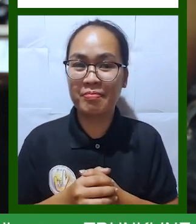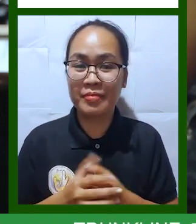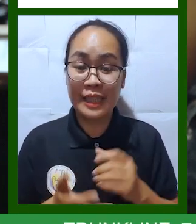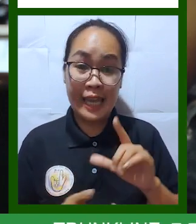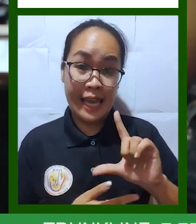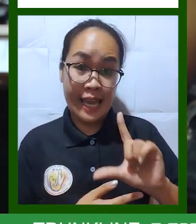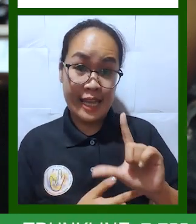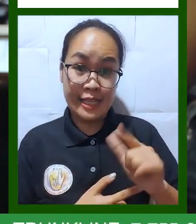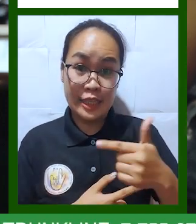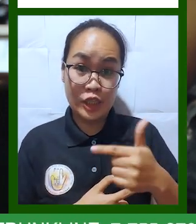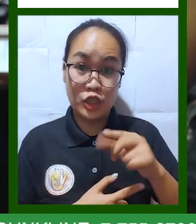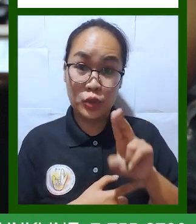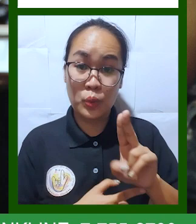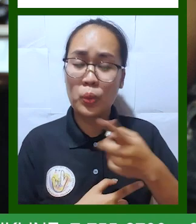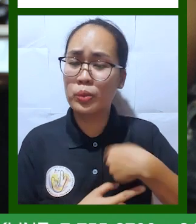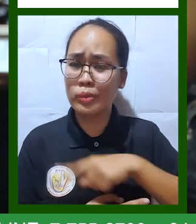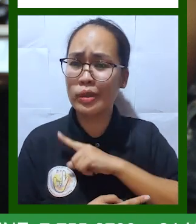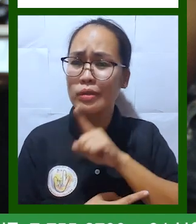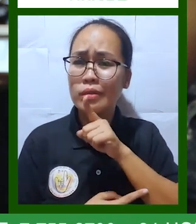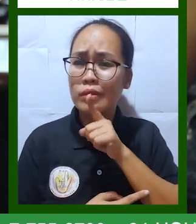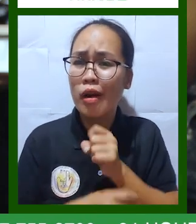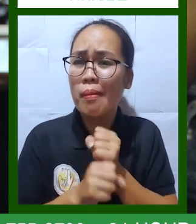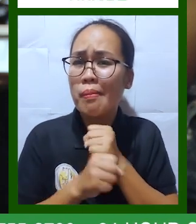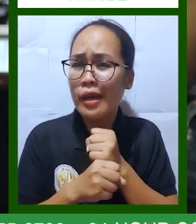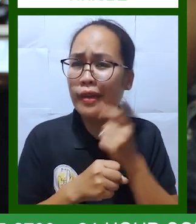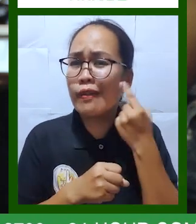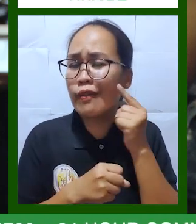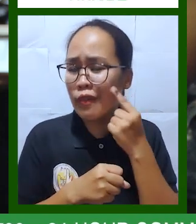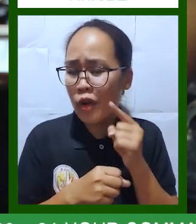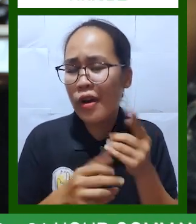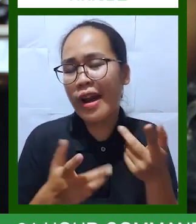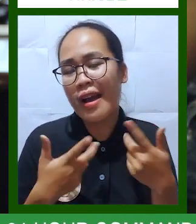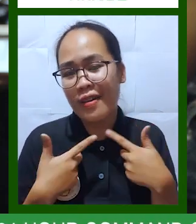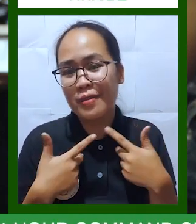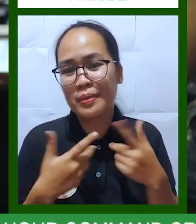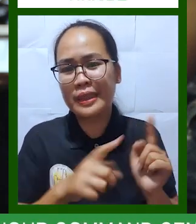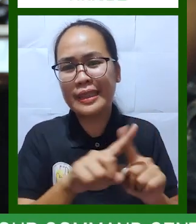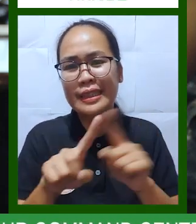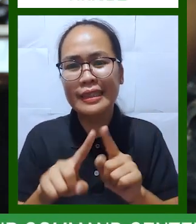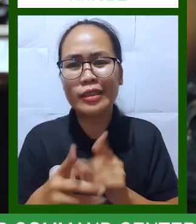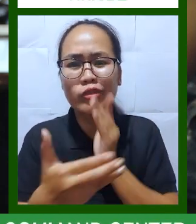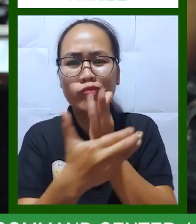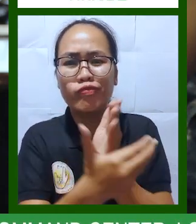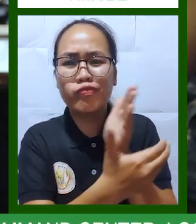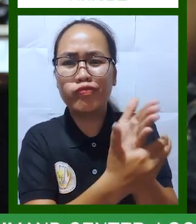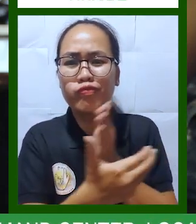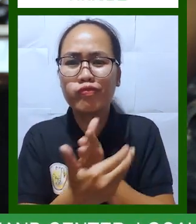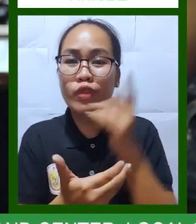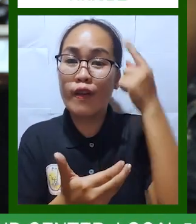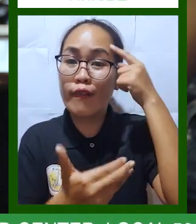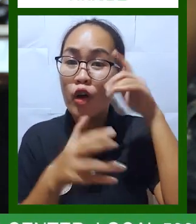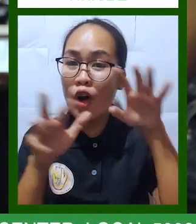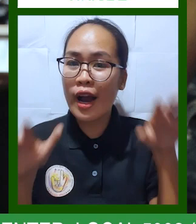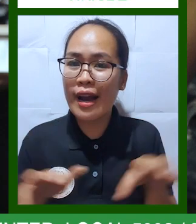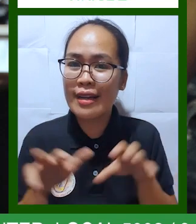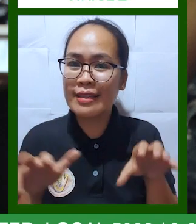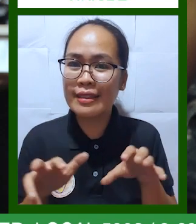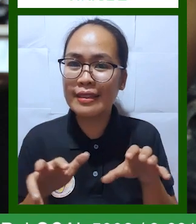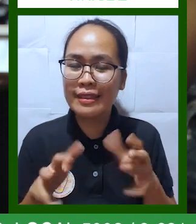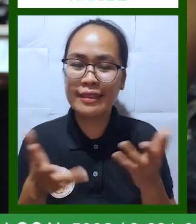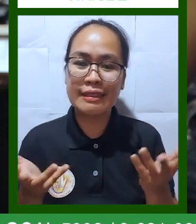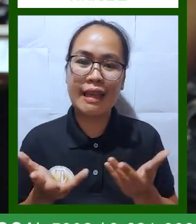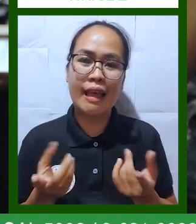bilang isang LGU, no, minamarapat din po natin na nakakapasyal din po tayo sa iba't ibang mga activities ng ating